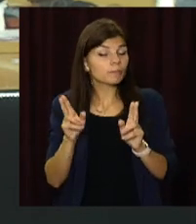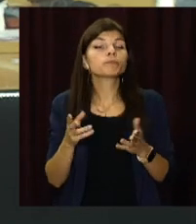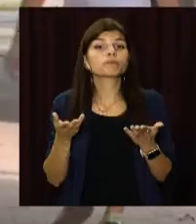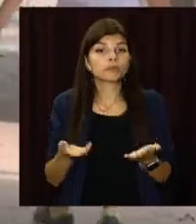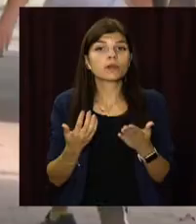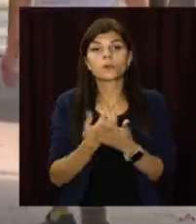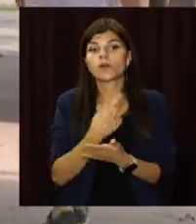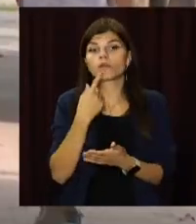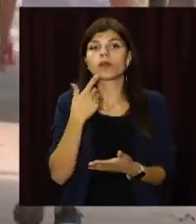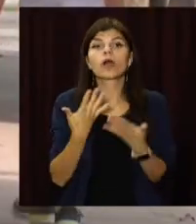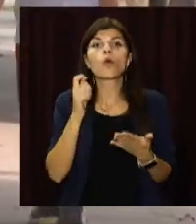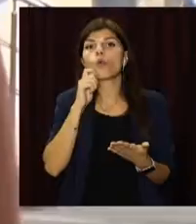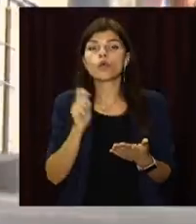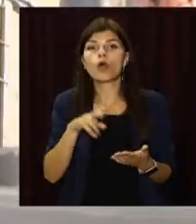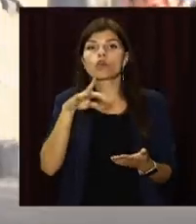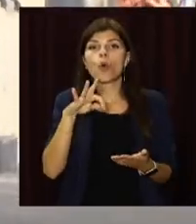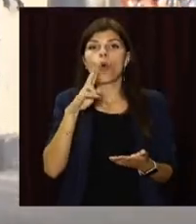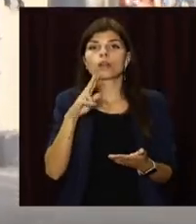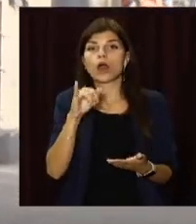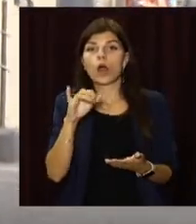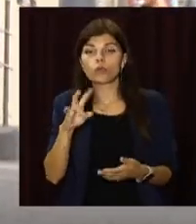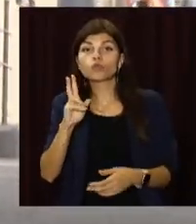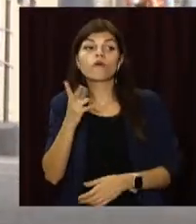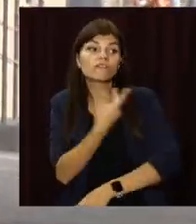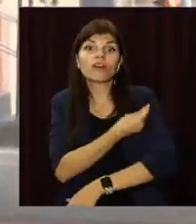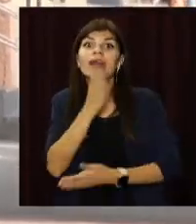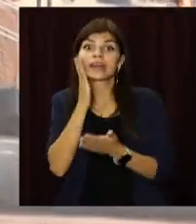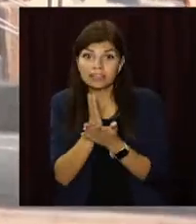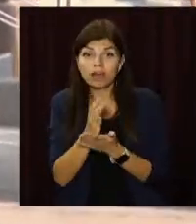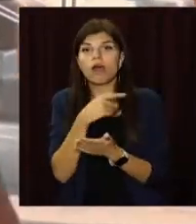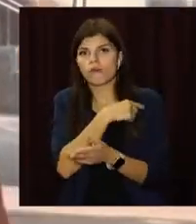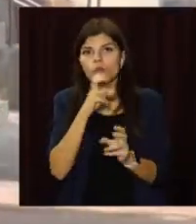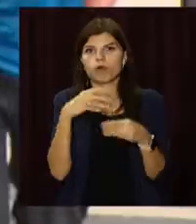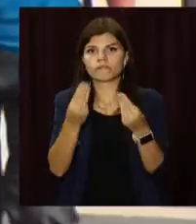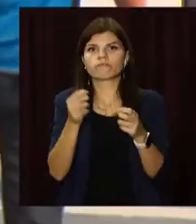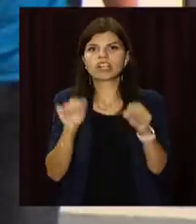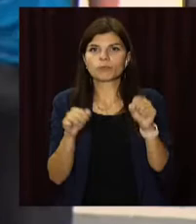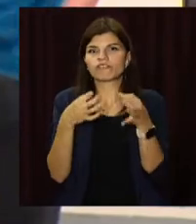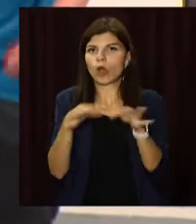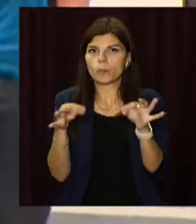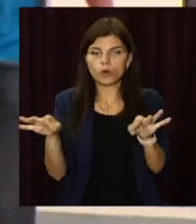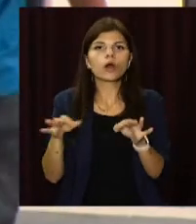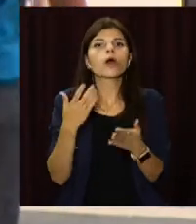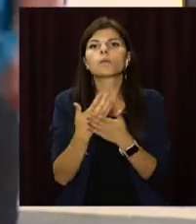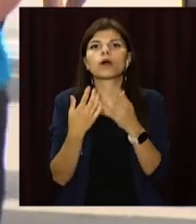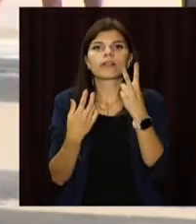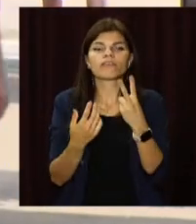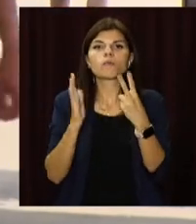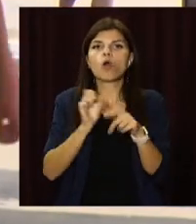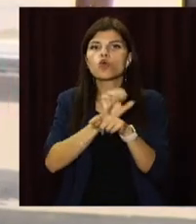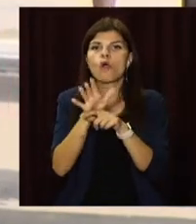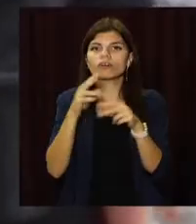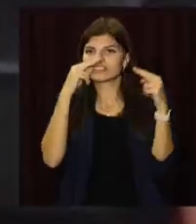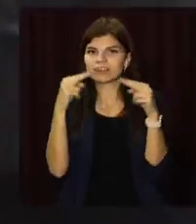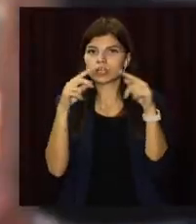при запровадженні в Україні локдауну вакциновані громадяни матимуть низку привілеїв. Насамперед будуть два